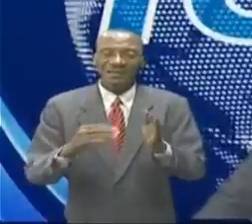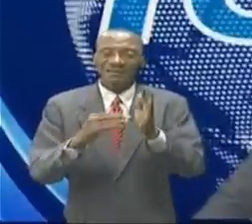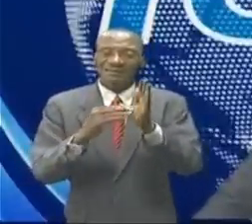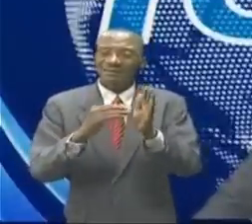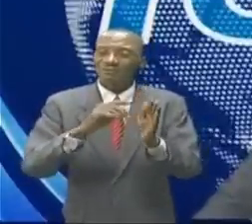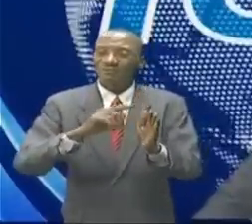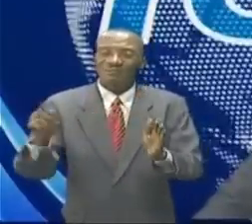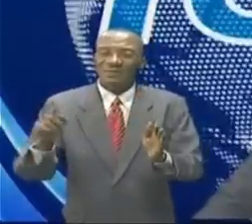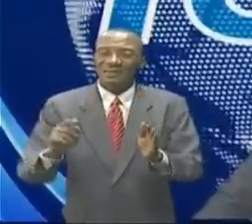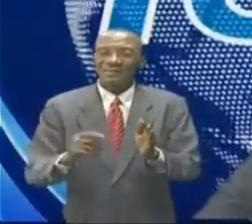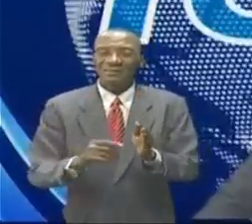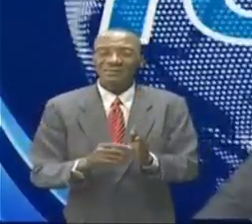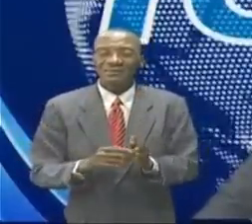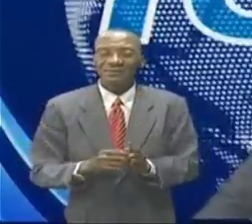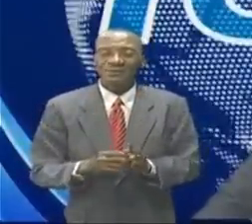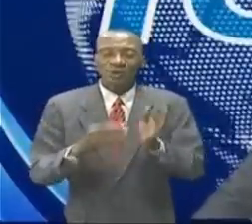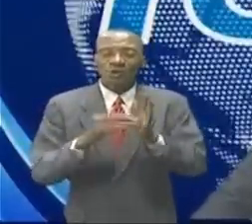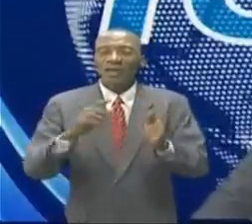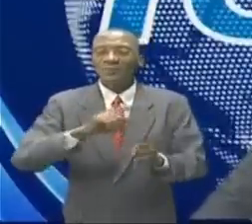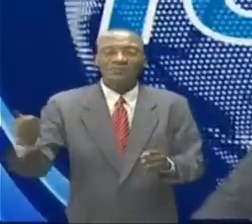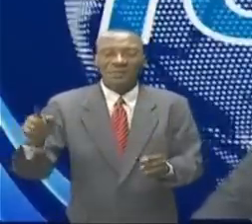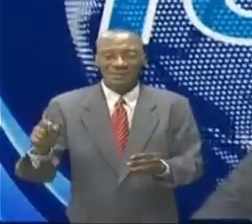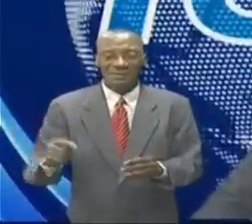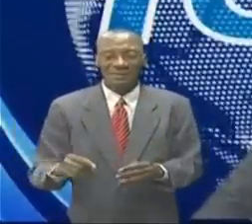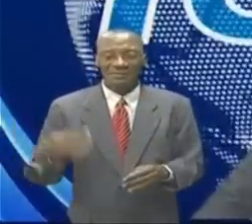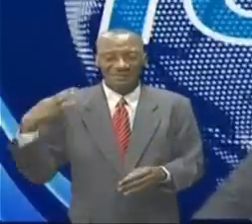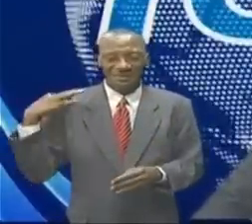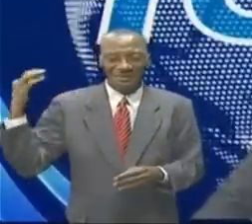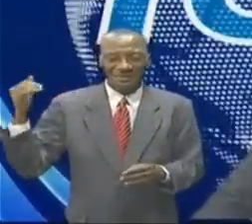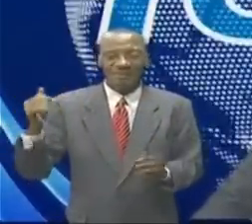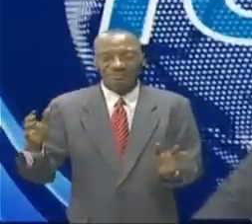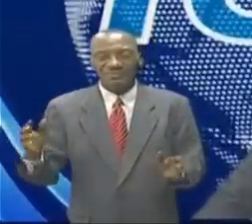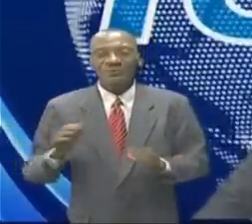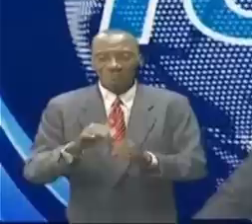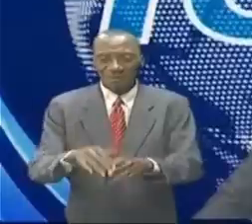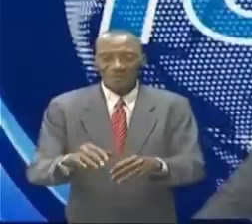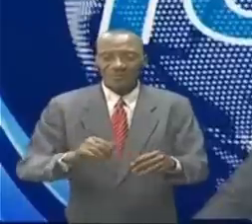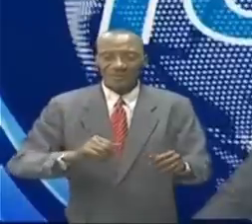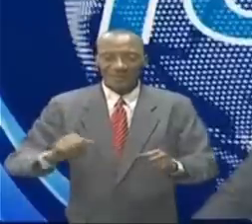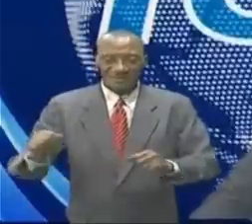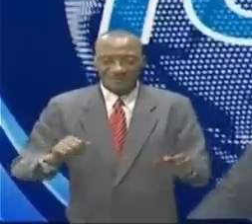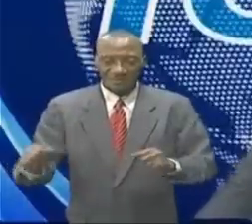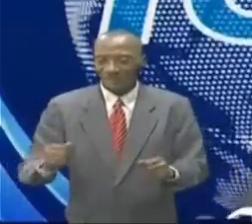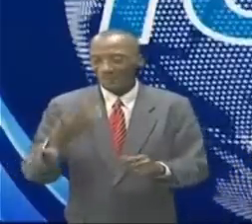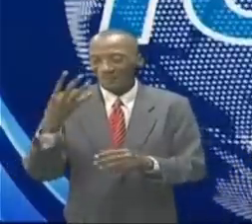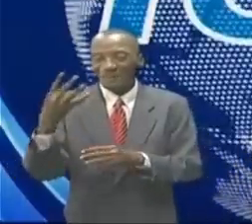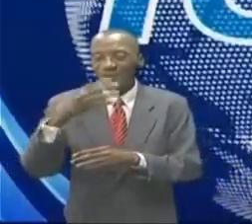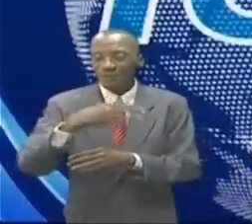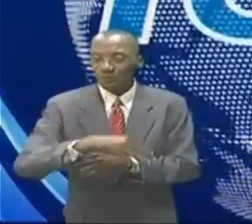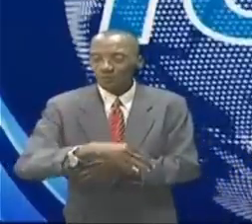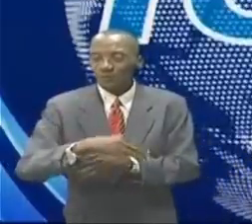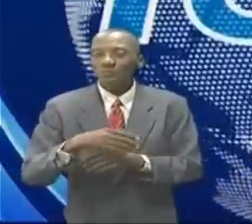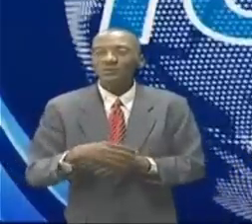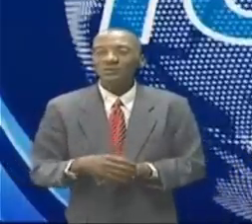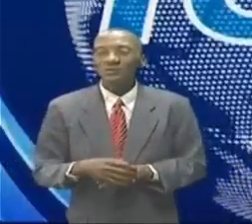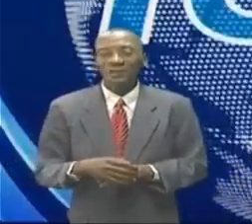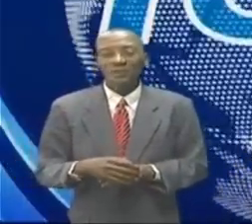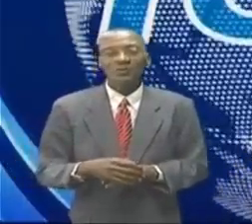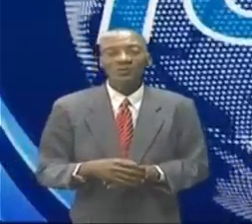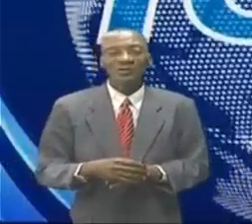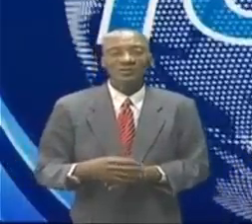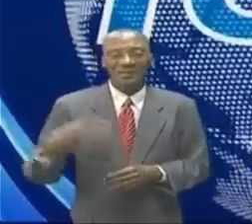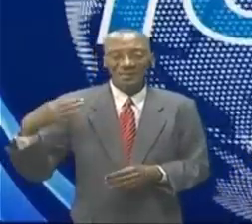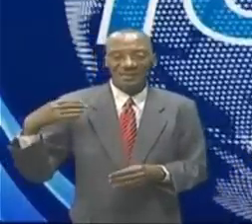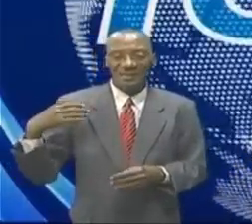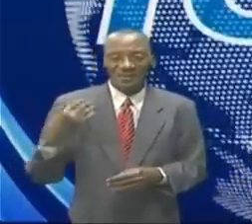de l'examen d'État édition 2021-2022. Ces épreuves concernent essentiellement les élèves finalistes